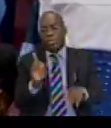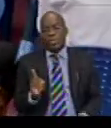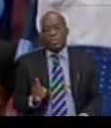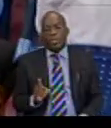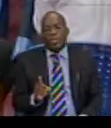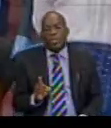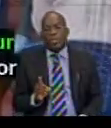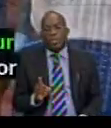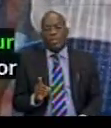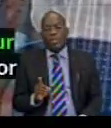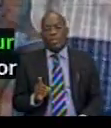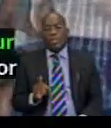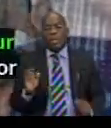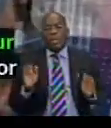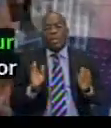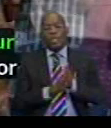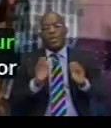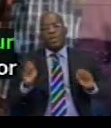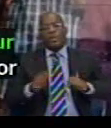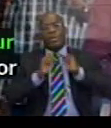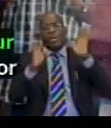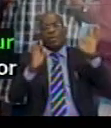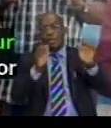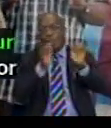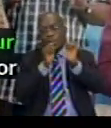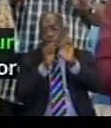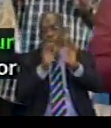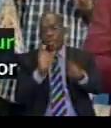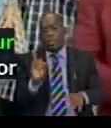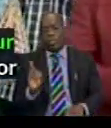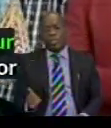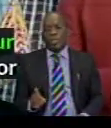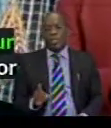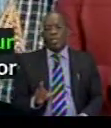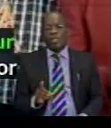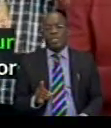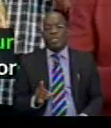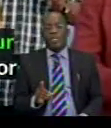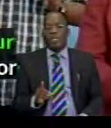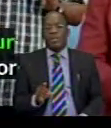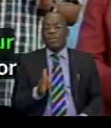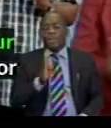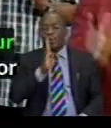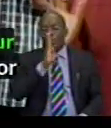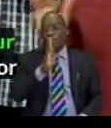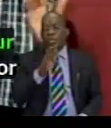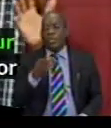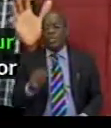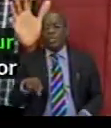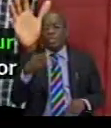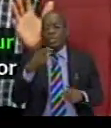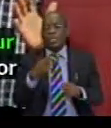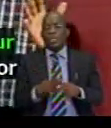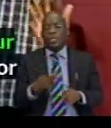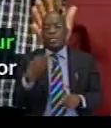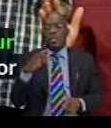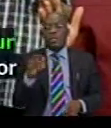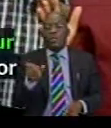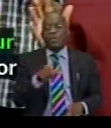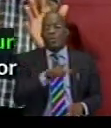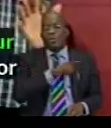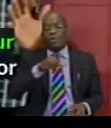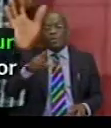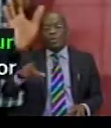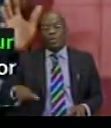Béni le roi des rois. Oh, béni soit le nom du Seigneur. On va